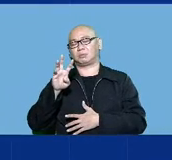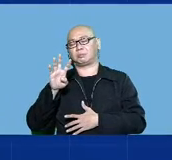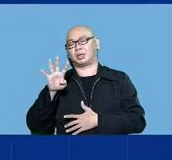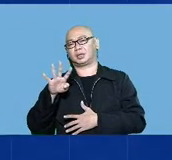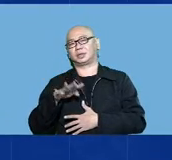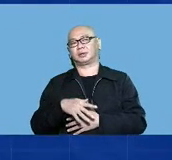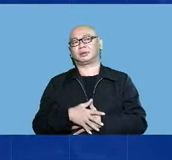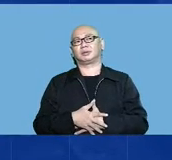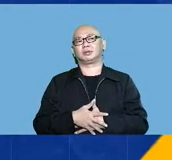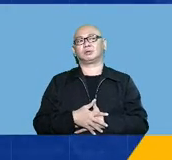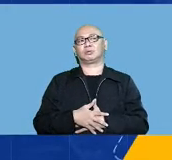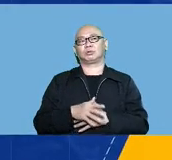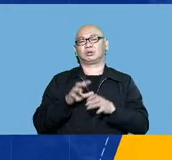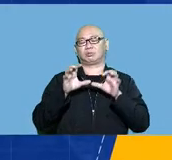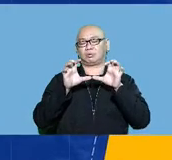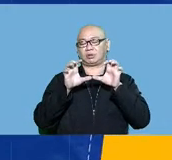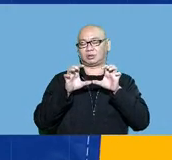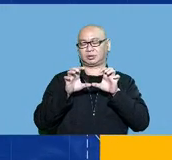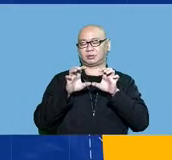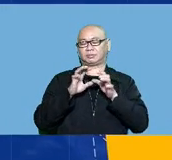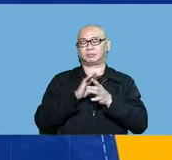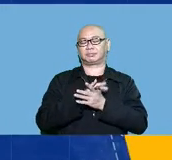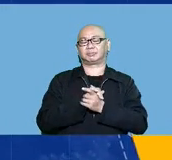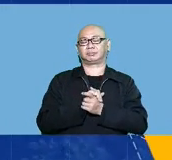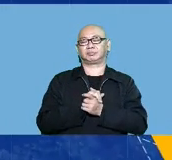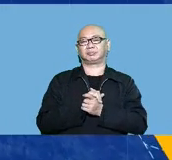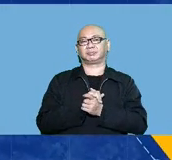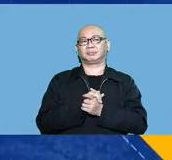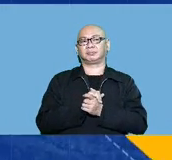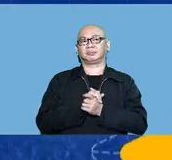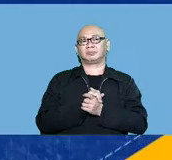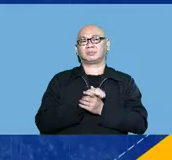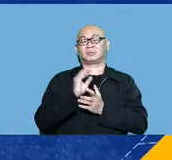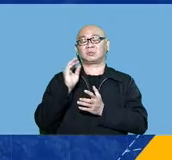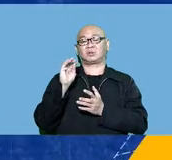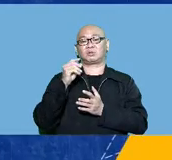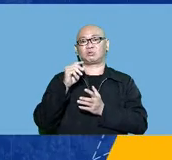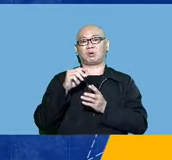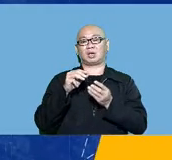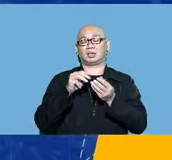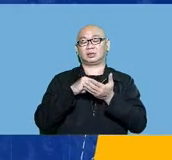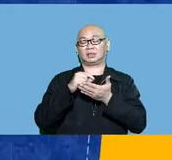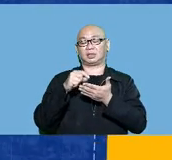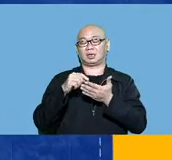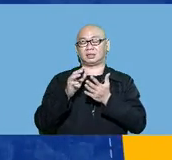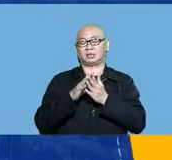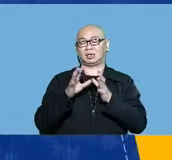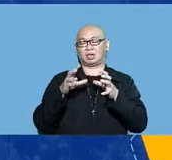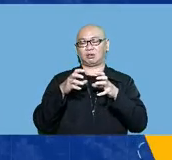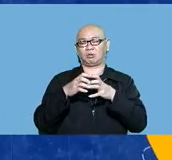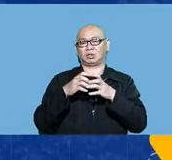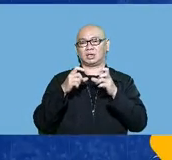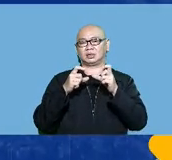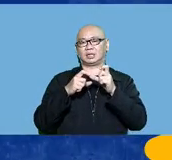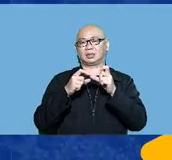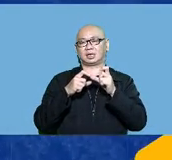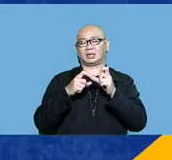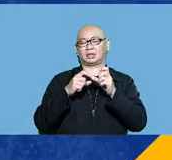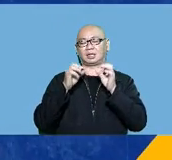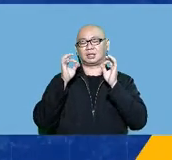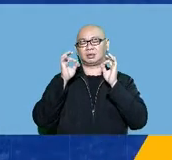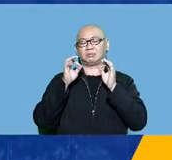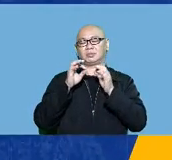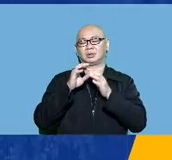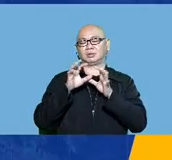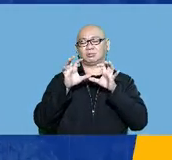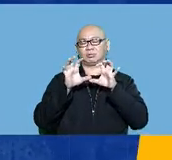4 Universitas Negeri Semarang, Ketua, Sekretaris, dan Anggota Senat Akademik Universitas